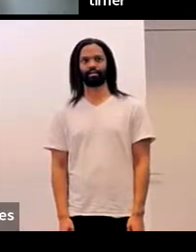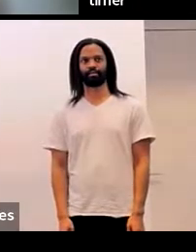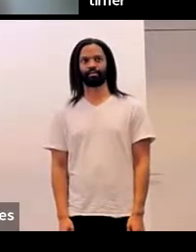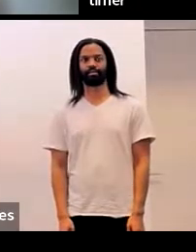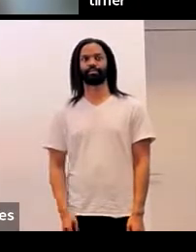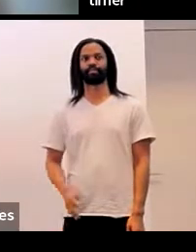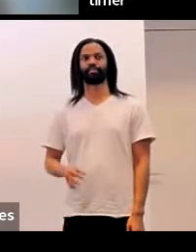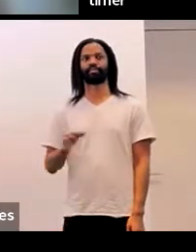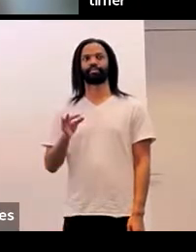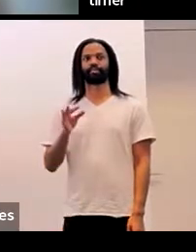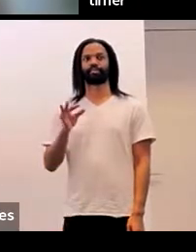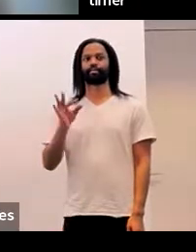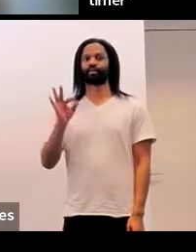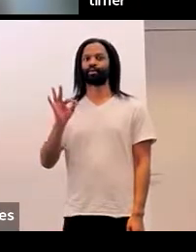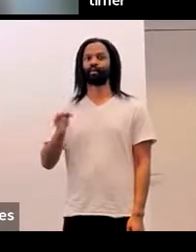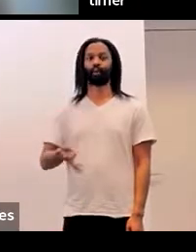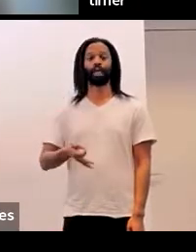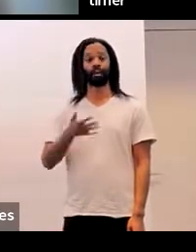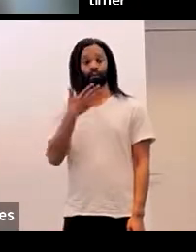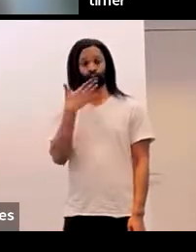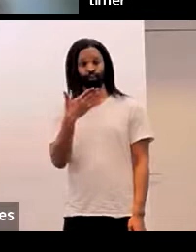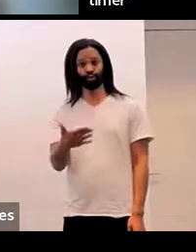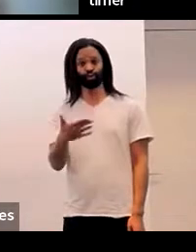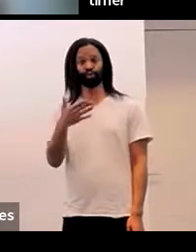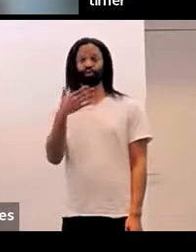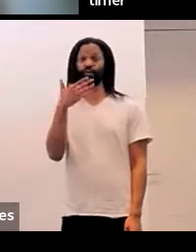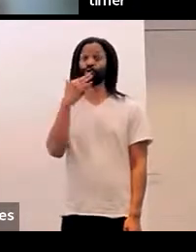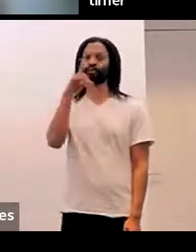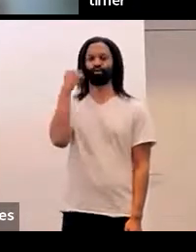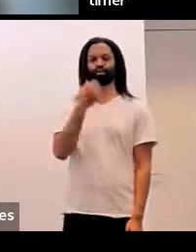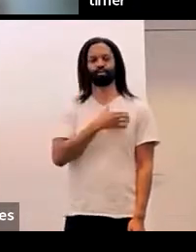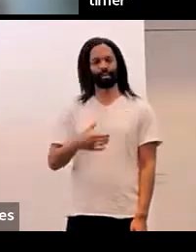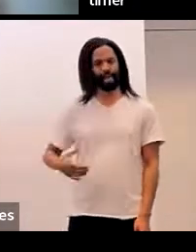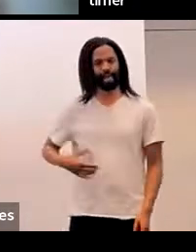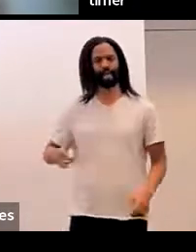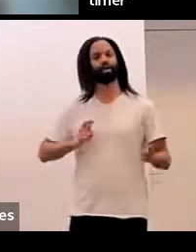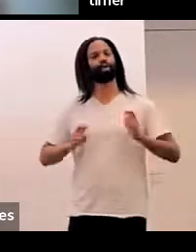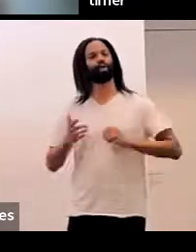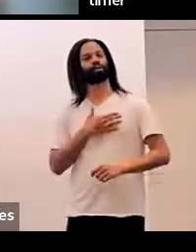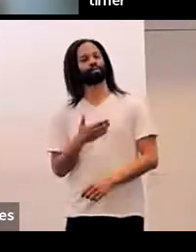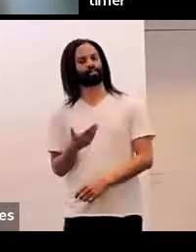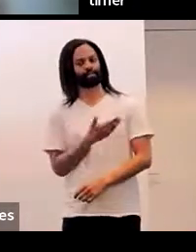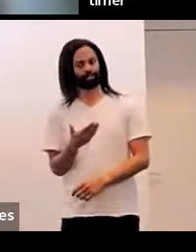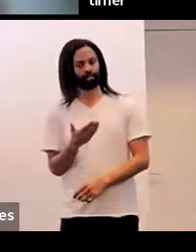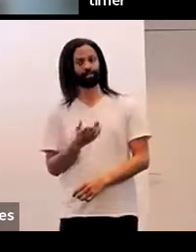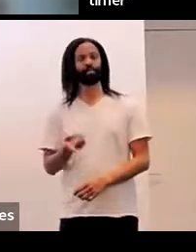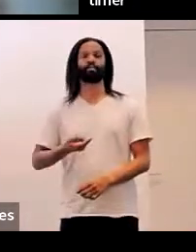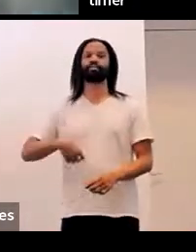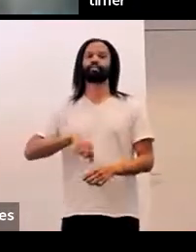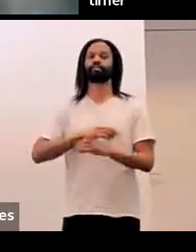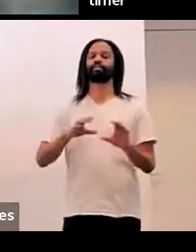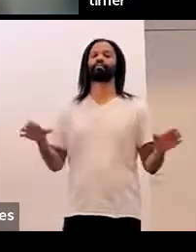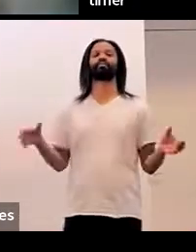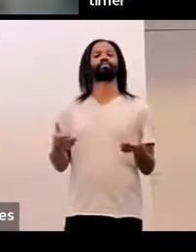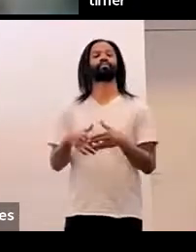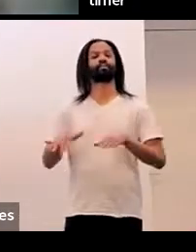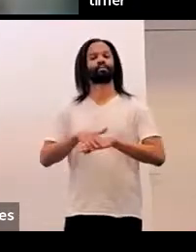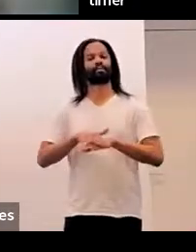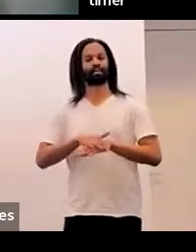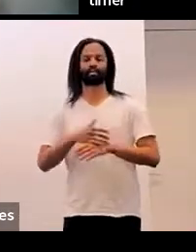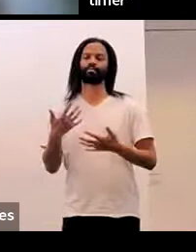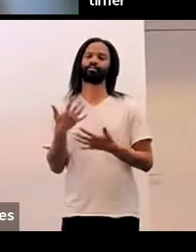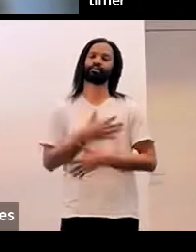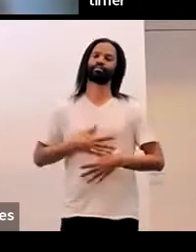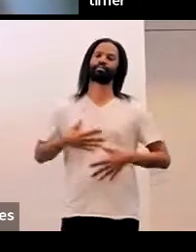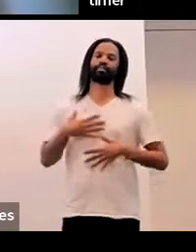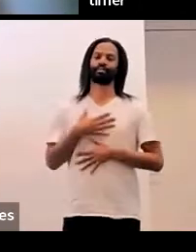Oui, bonjour. Bonjour, monsieur le maire, chers collègues. Notre groupe Nancy en Grand se réjouit de l'adhésion de